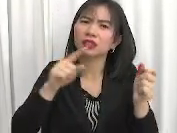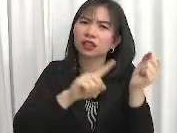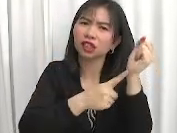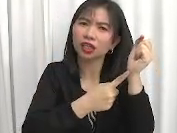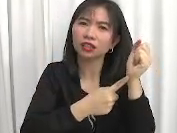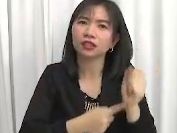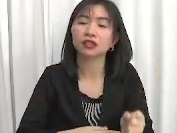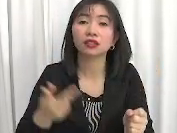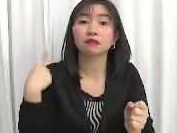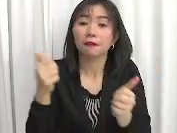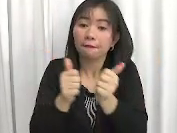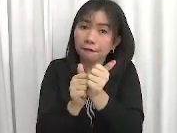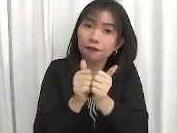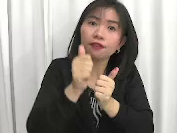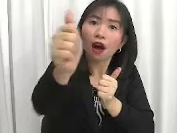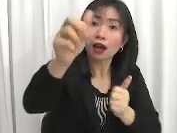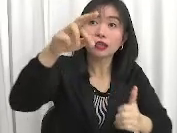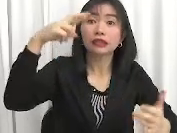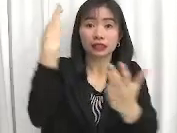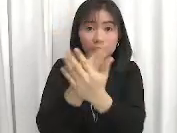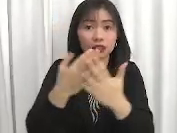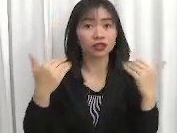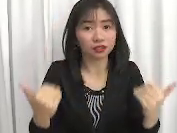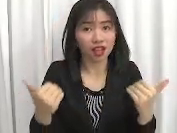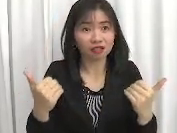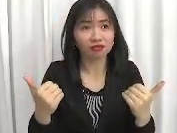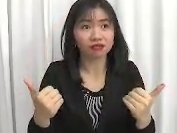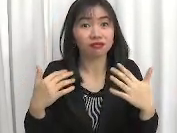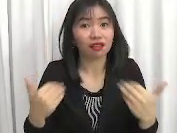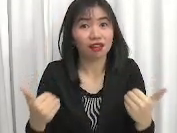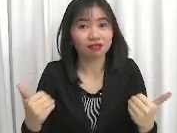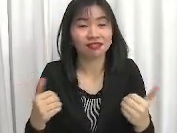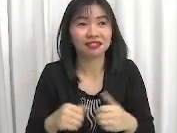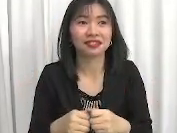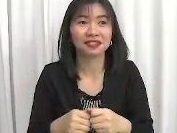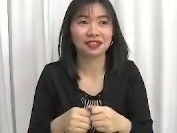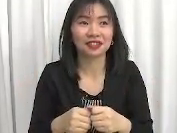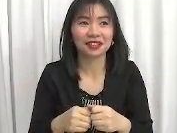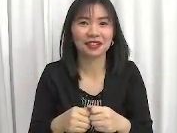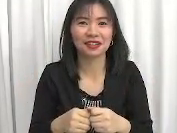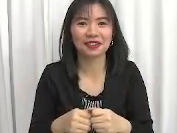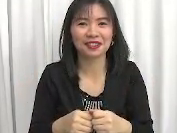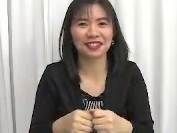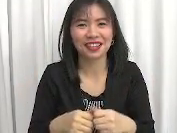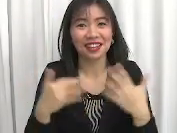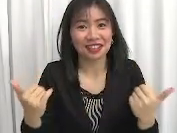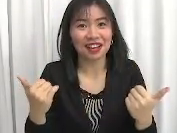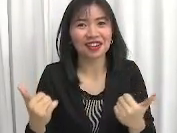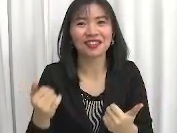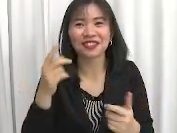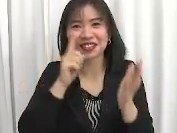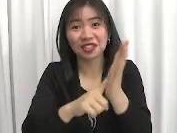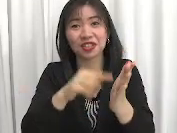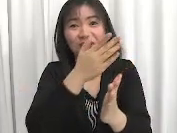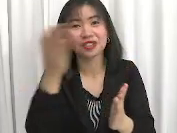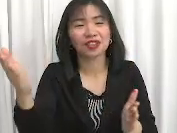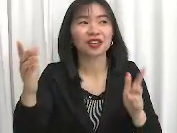na ng narating. Narating, no? Yes. Kita mo, ay ba, pang-international na to eh. Tingnan mo, di ba?